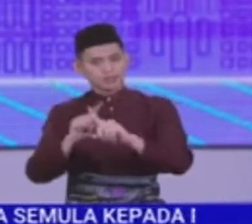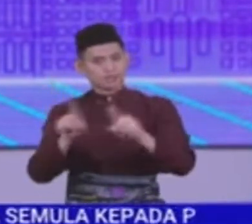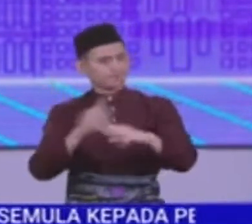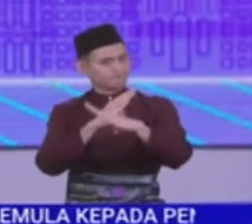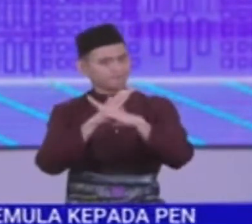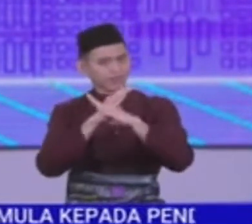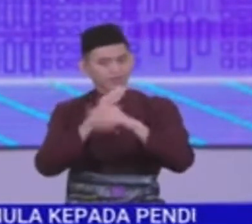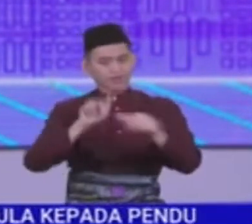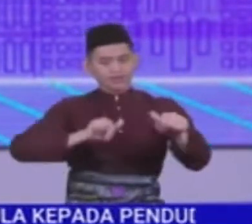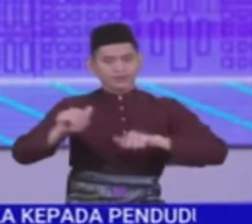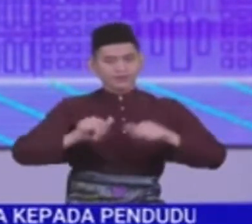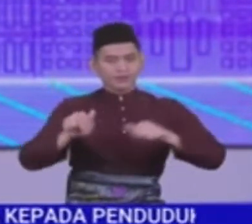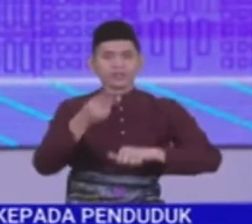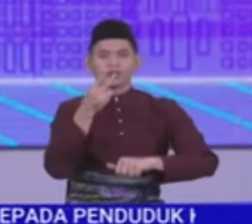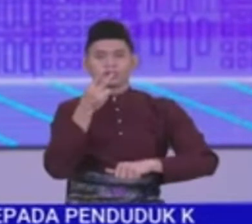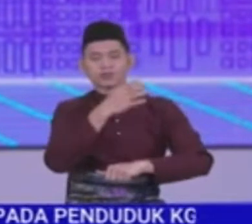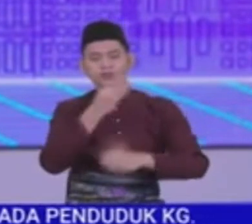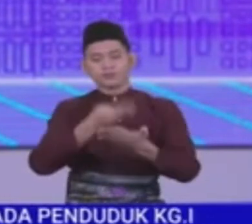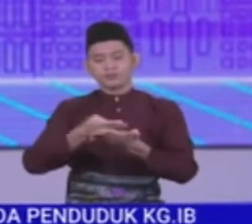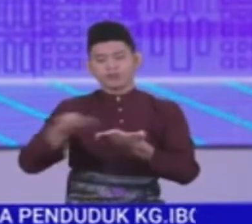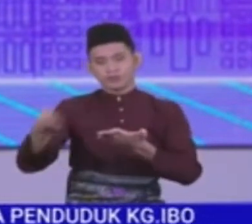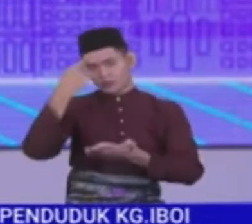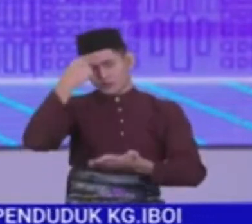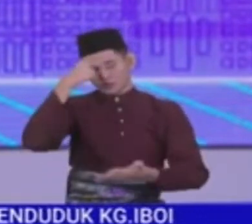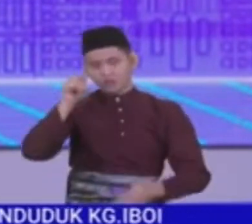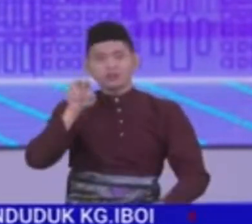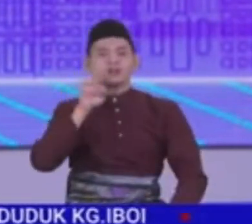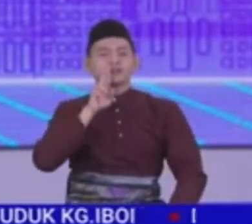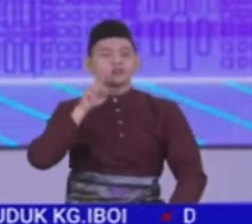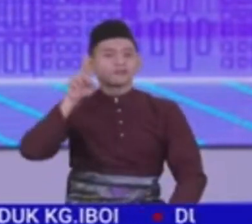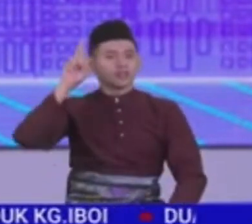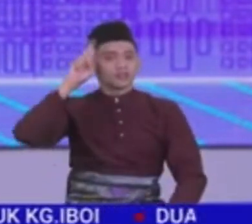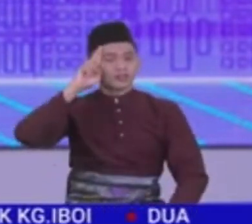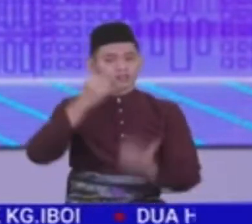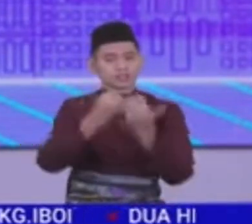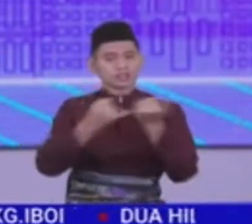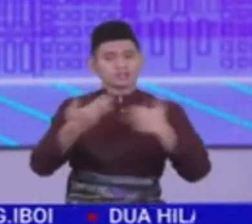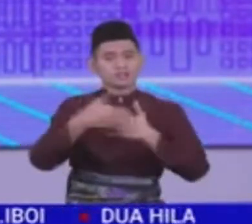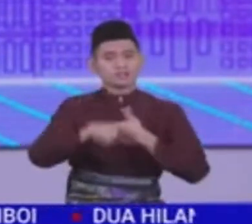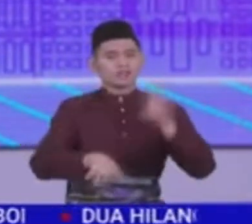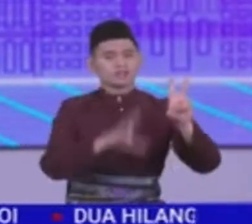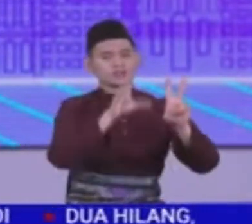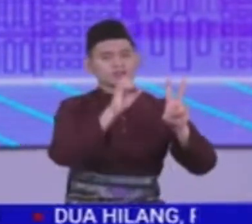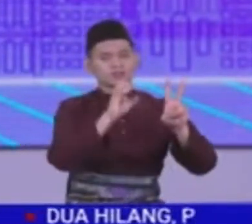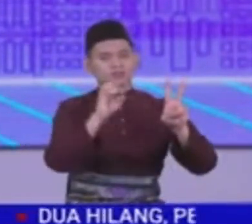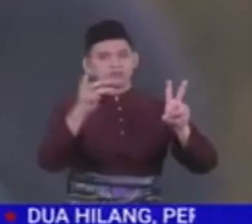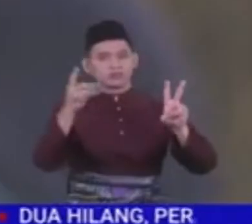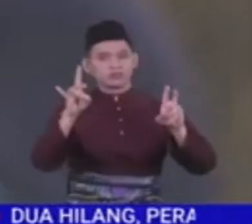atibiti merokok dan membeli rokok bagi remaja yang lahir selepas 2007 menurut